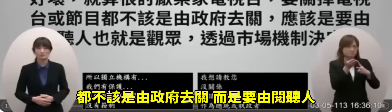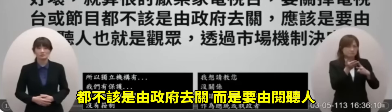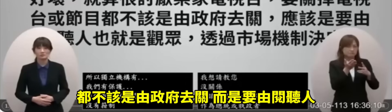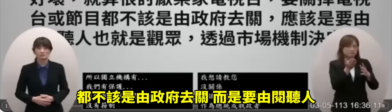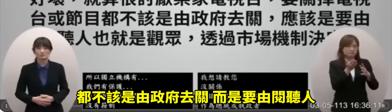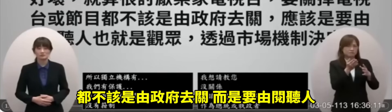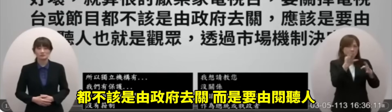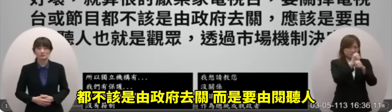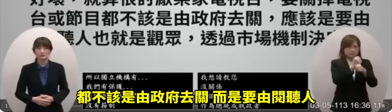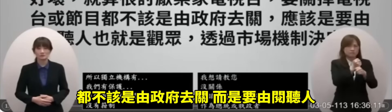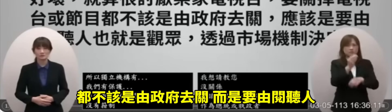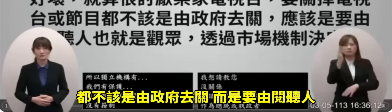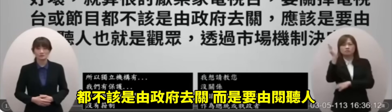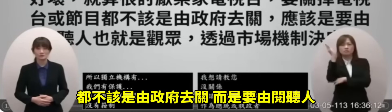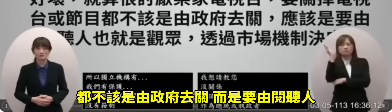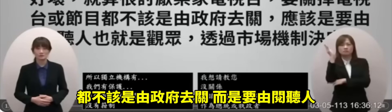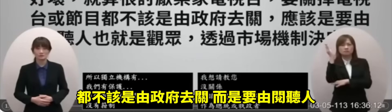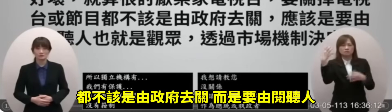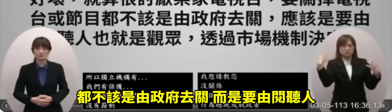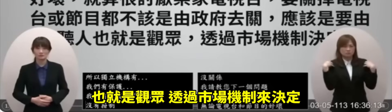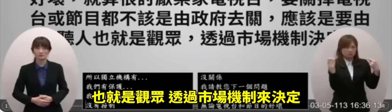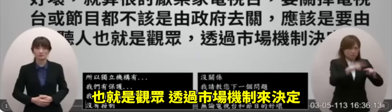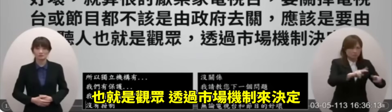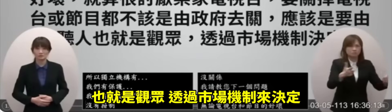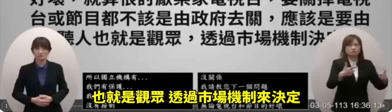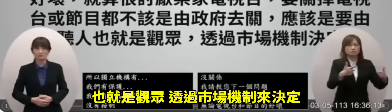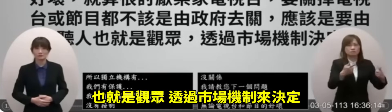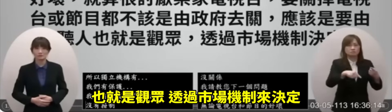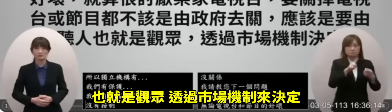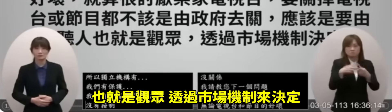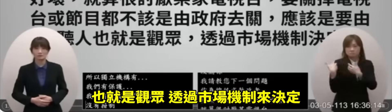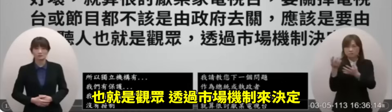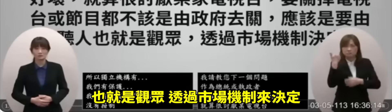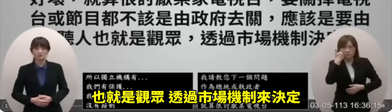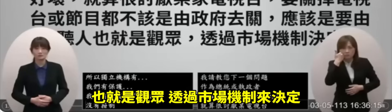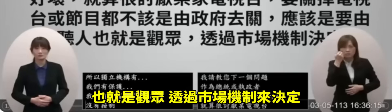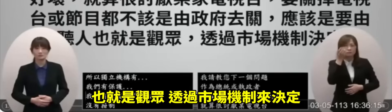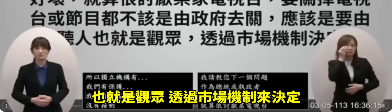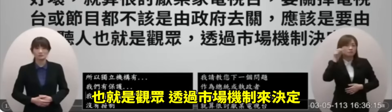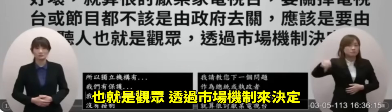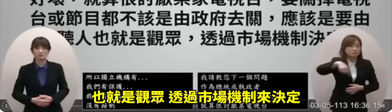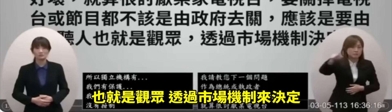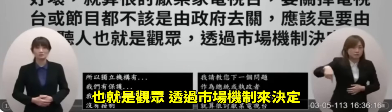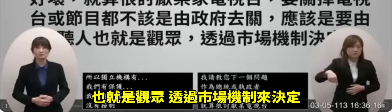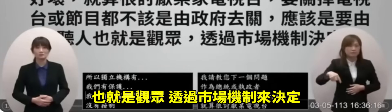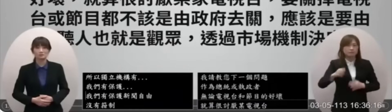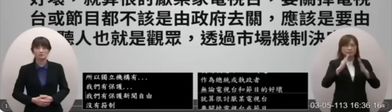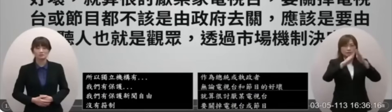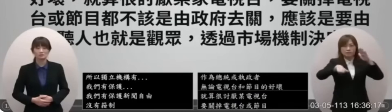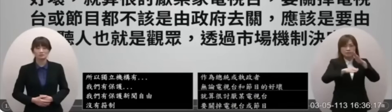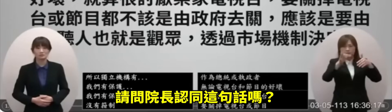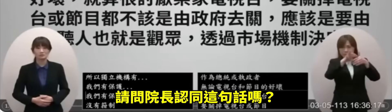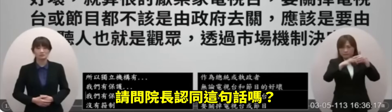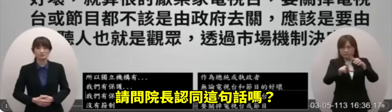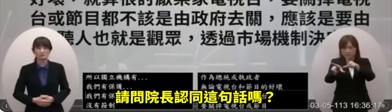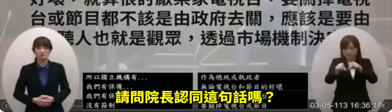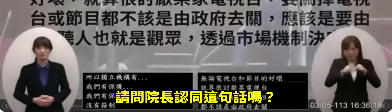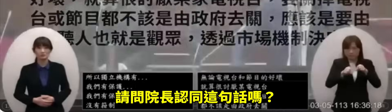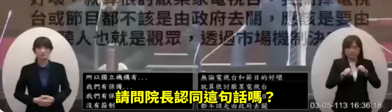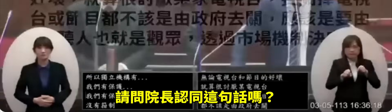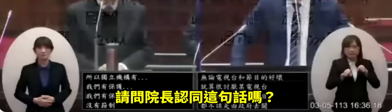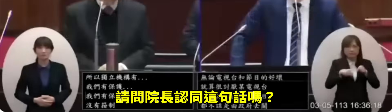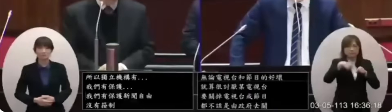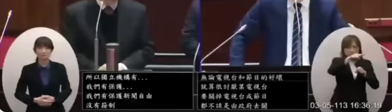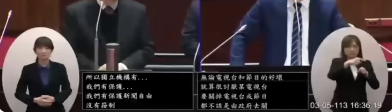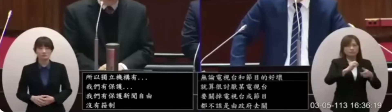政府去关，而是要由乐听人，也就是观众，透过市场机制来决定。请问院长认同